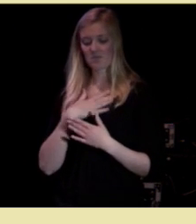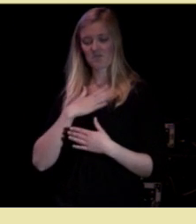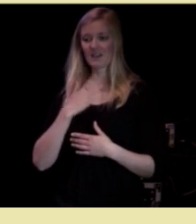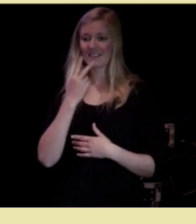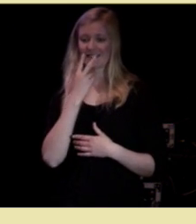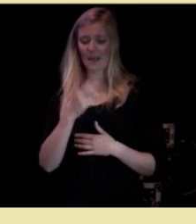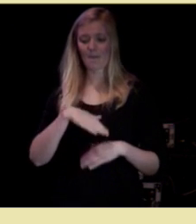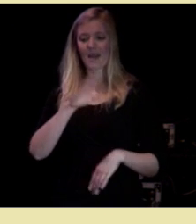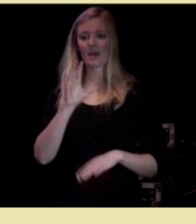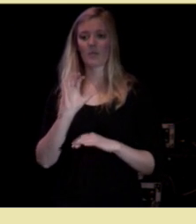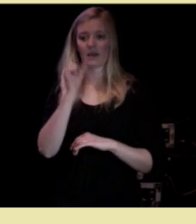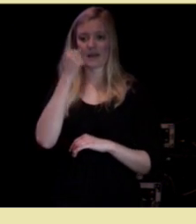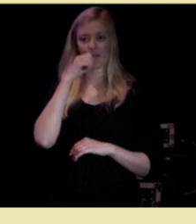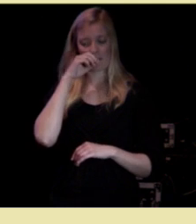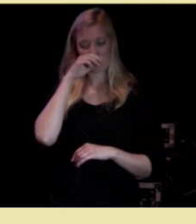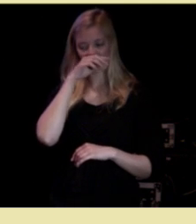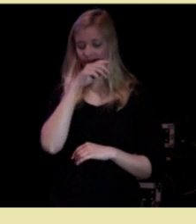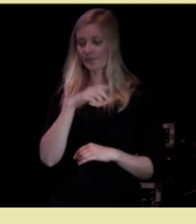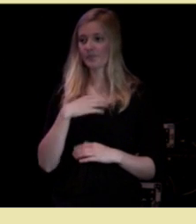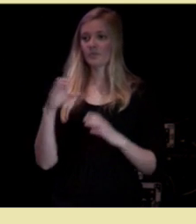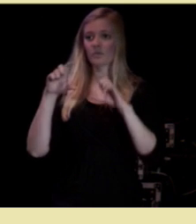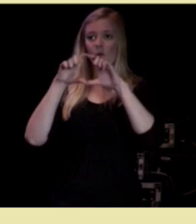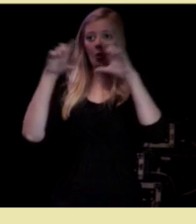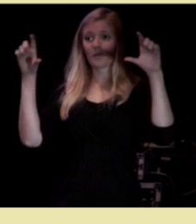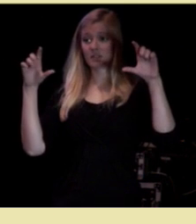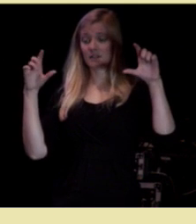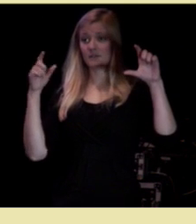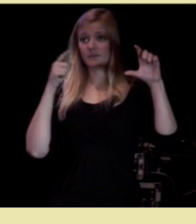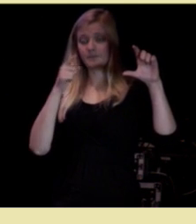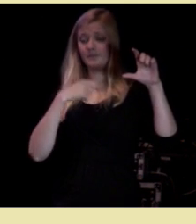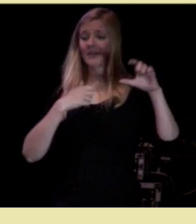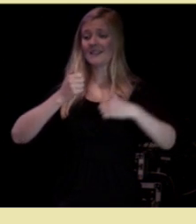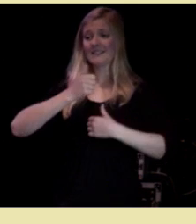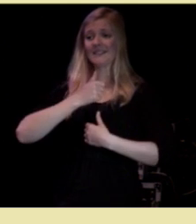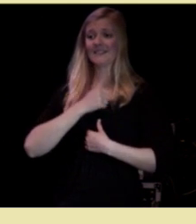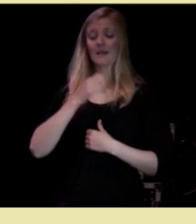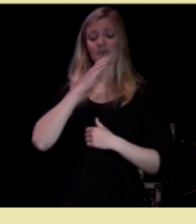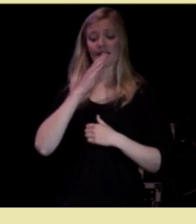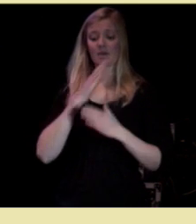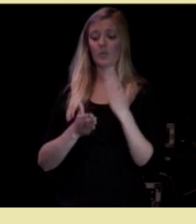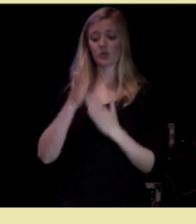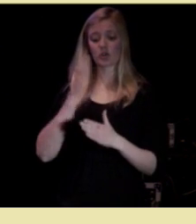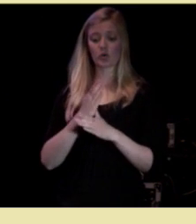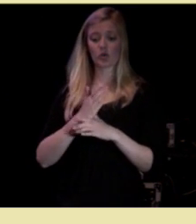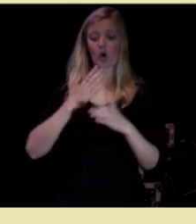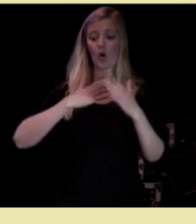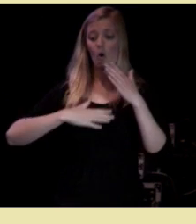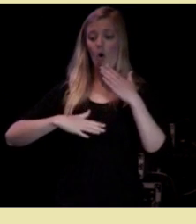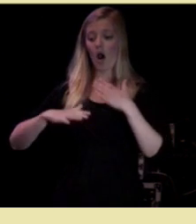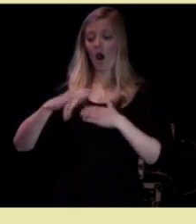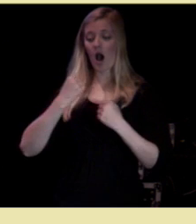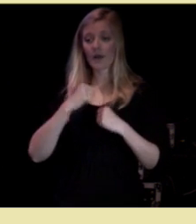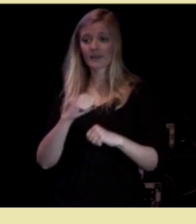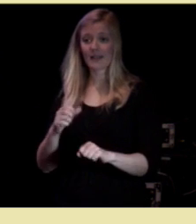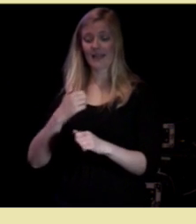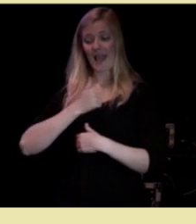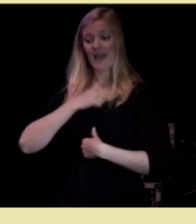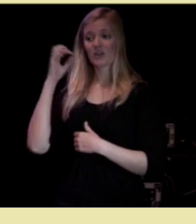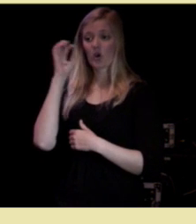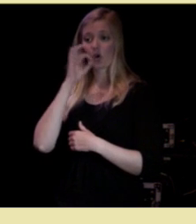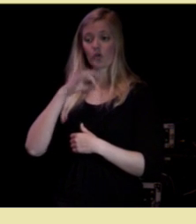på begrepet. Overskriften at selvbestemmelse å beslutte og handle etter eget ønske, basert